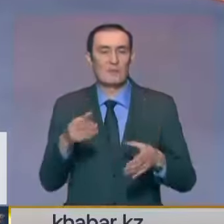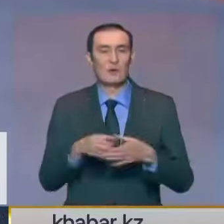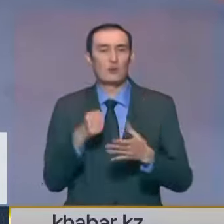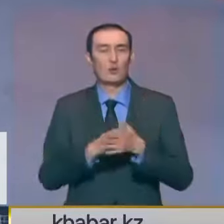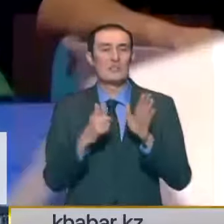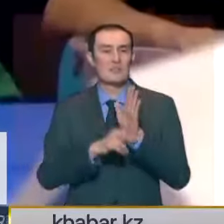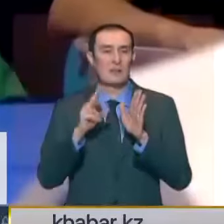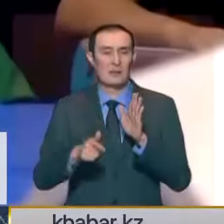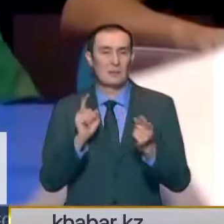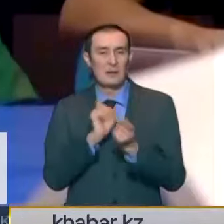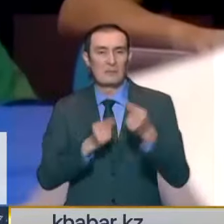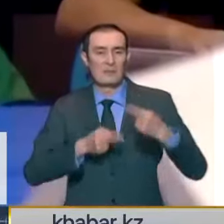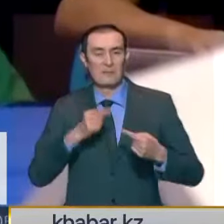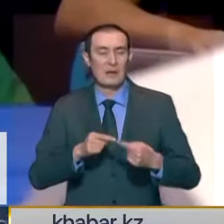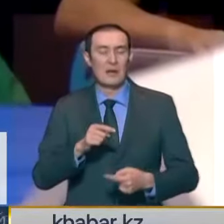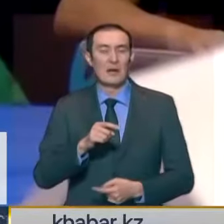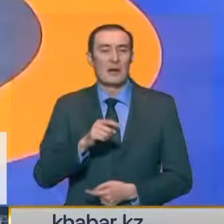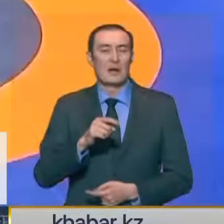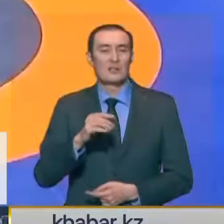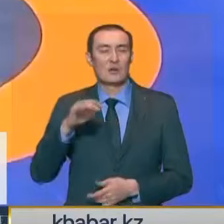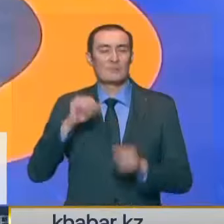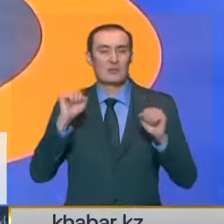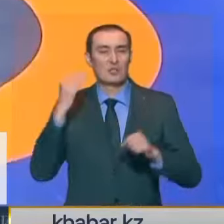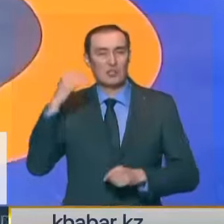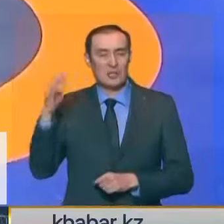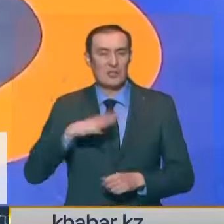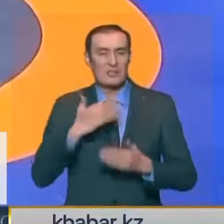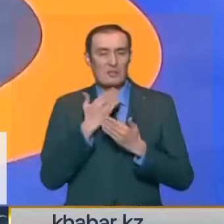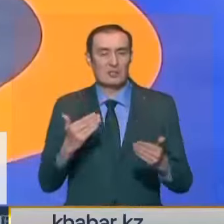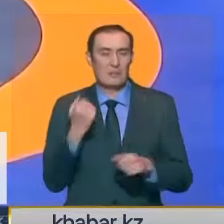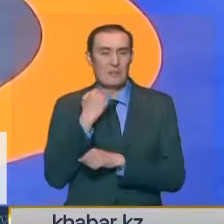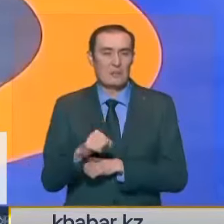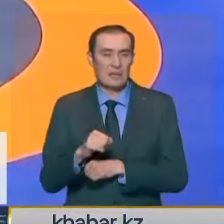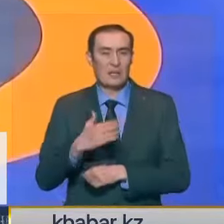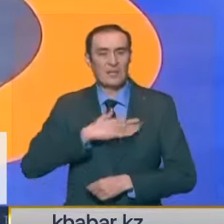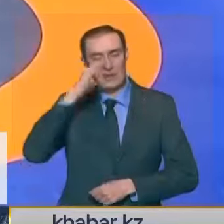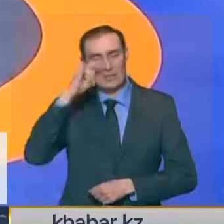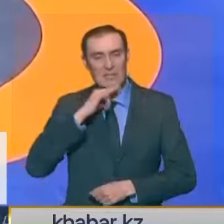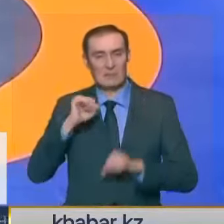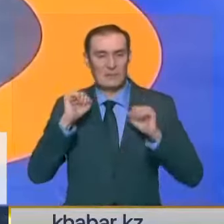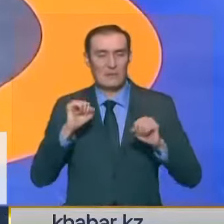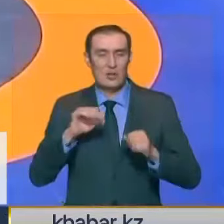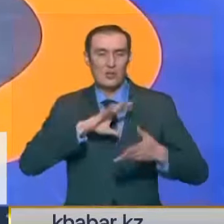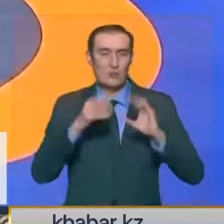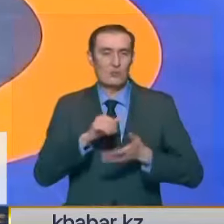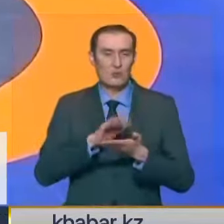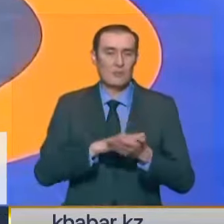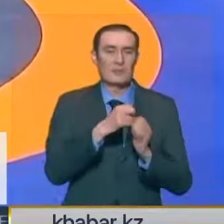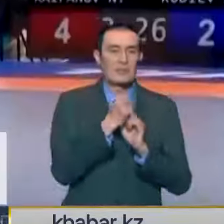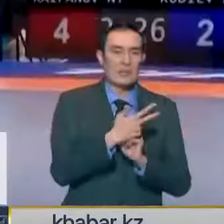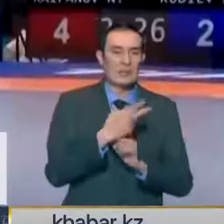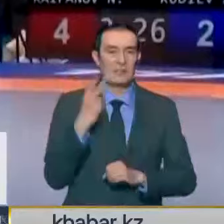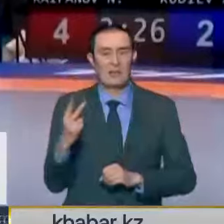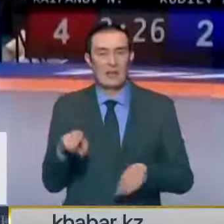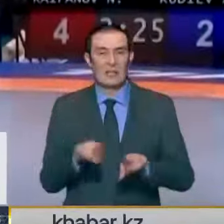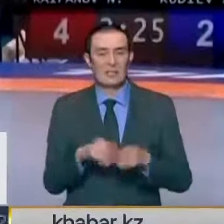кг ему противостоял дул Мажит кудиев из Таджикистана поединок завершился уверенной победой отечественного вольника с разгромным счётом 13:2